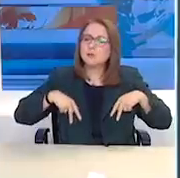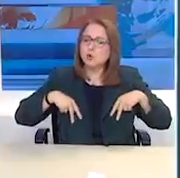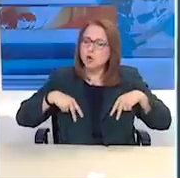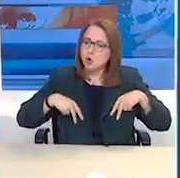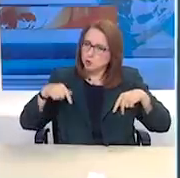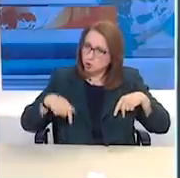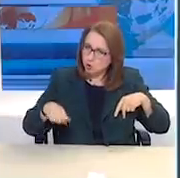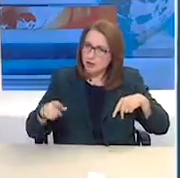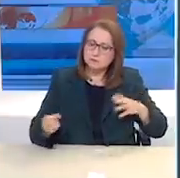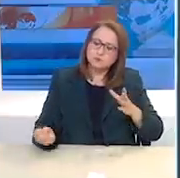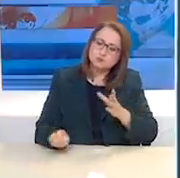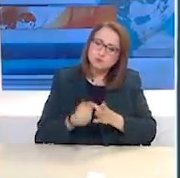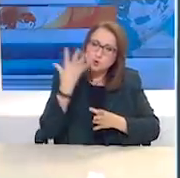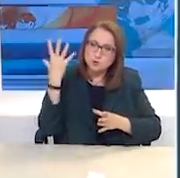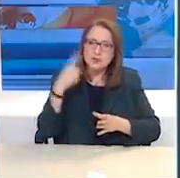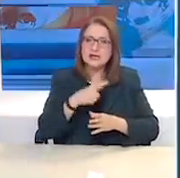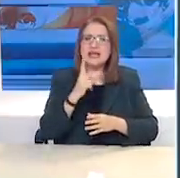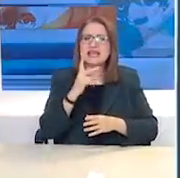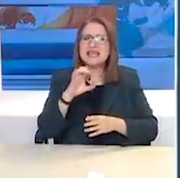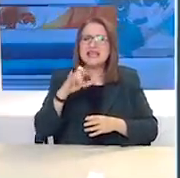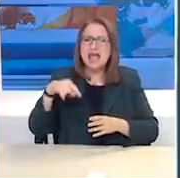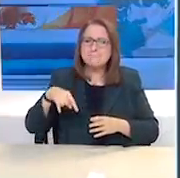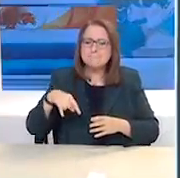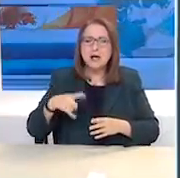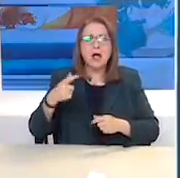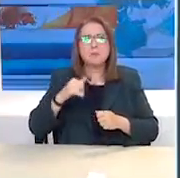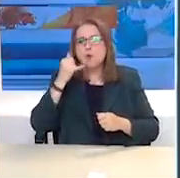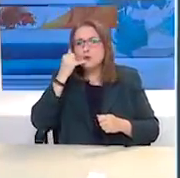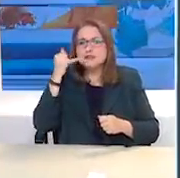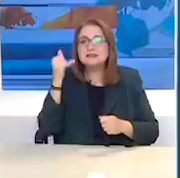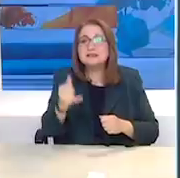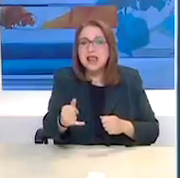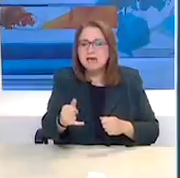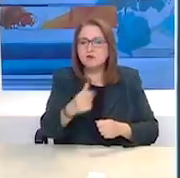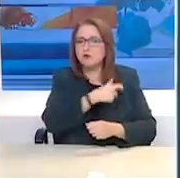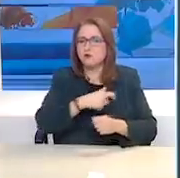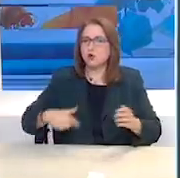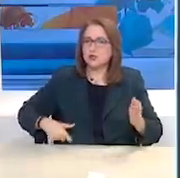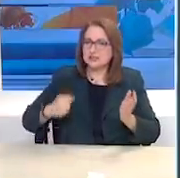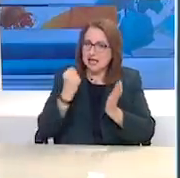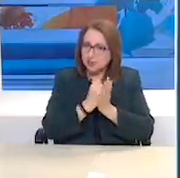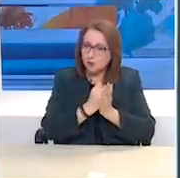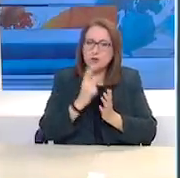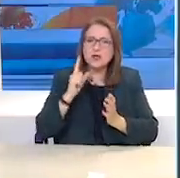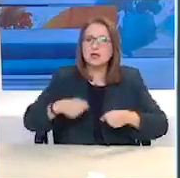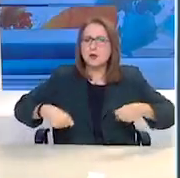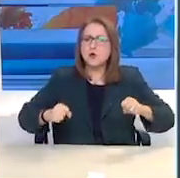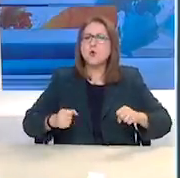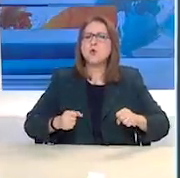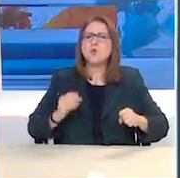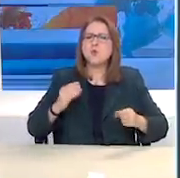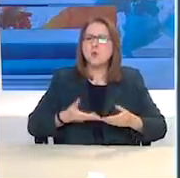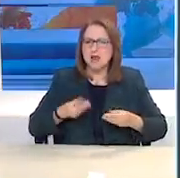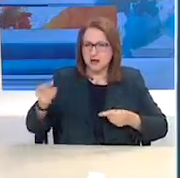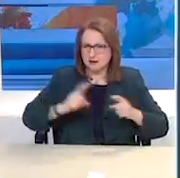υλοποιεί μια νέα διαδικασία εξυπηρέτησης μέσω των ΚΕΠ, μέσω τηλεφώνου, ταχυδρομείου αλλά και courier. Πρόκειται για ένα